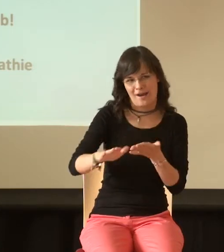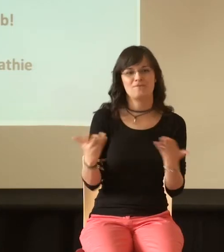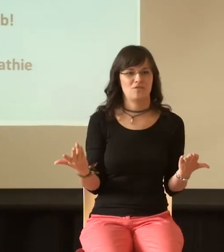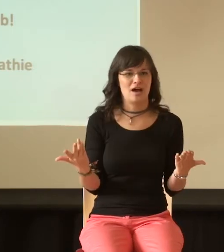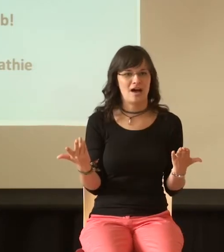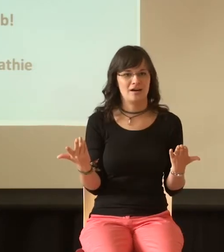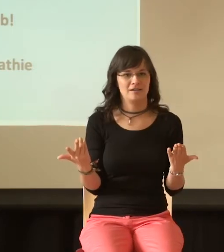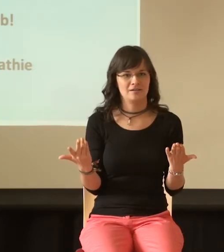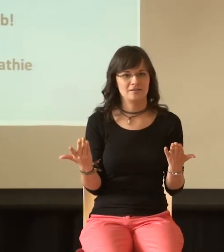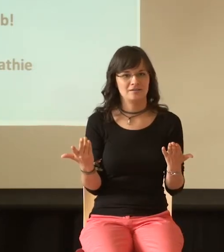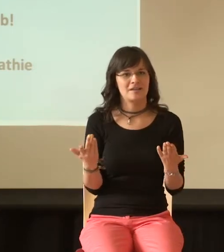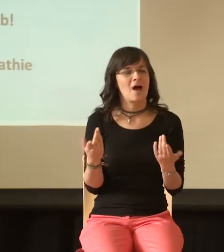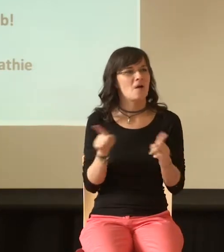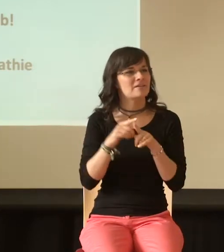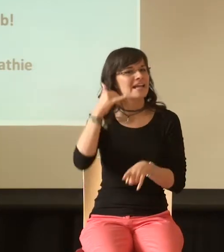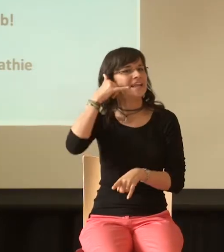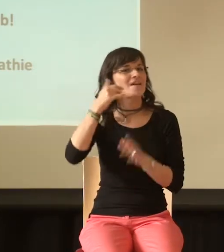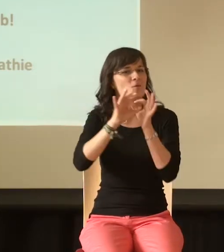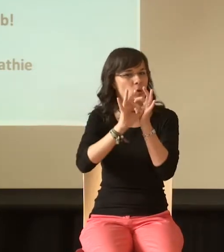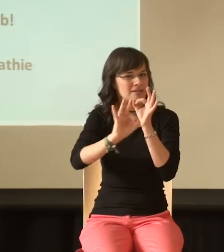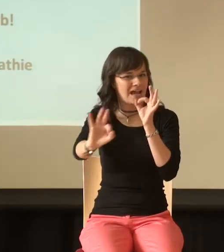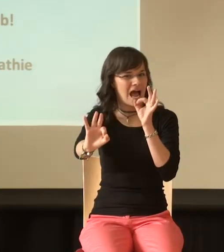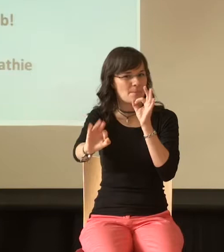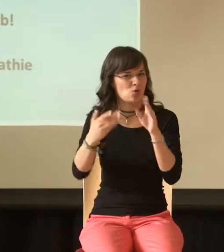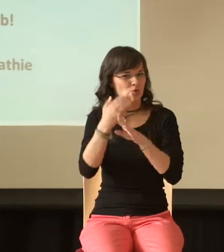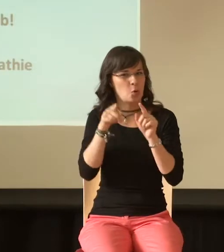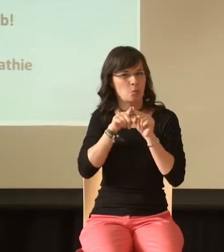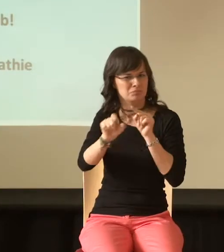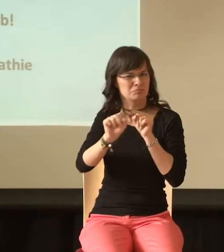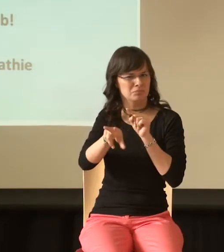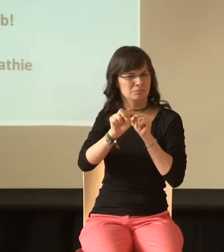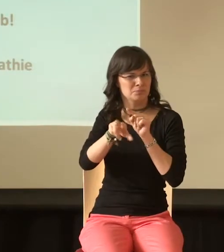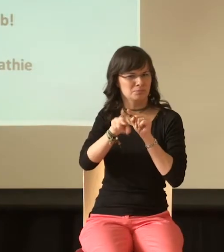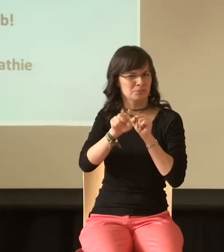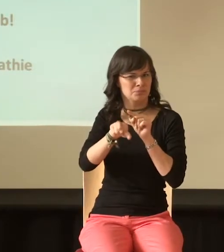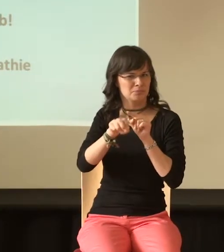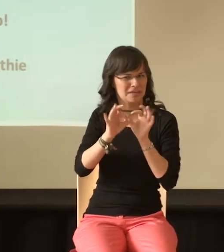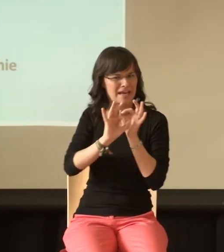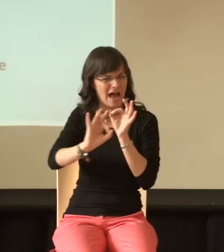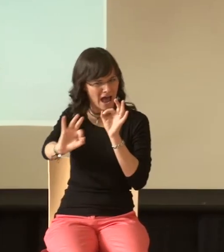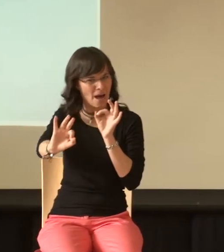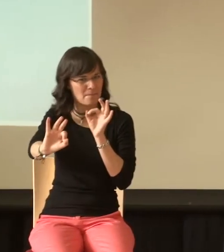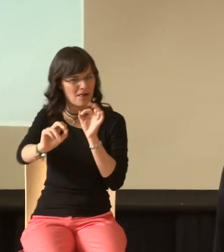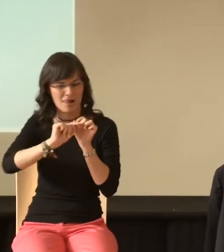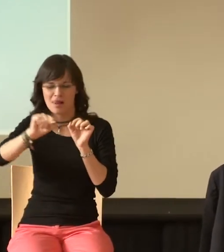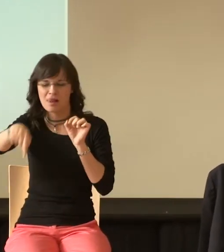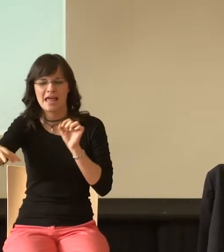diese gestörten Telefonkabel, wie er das so schön gesagt hat, also die periferen Nerven